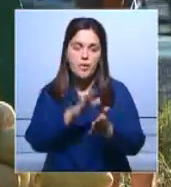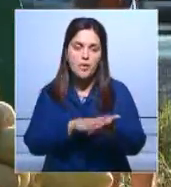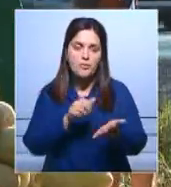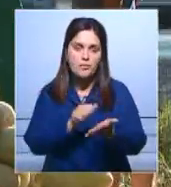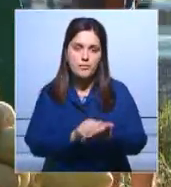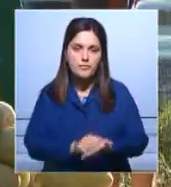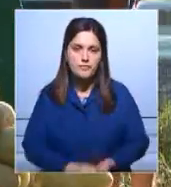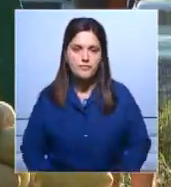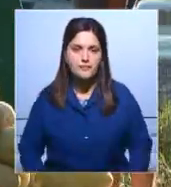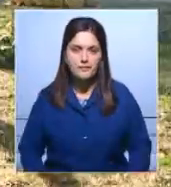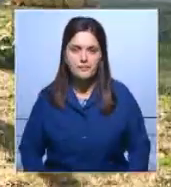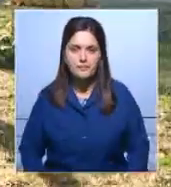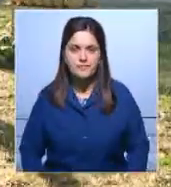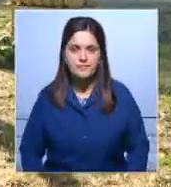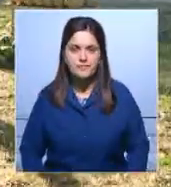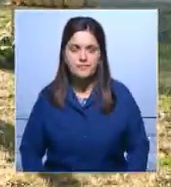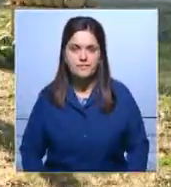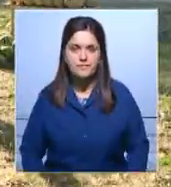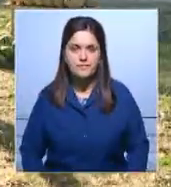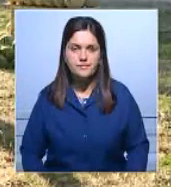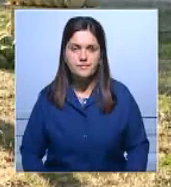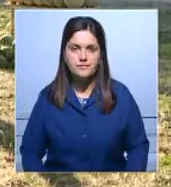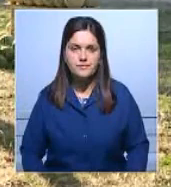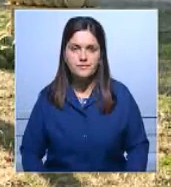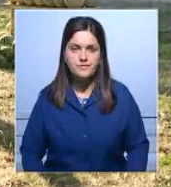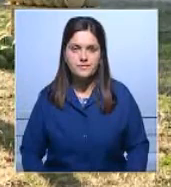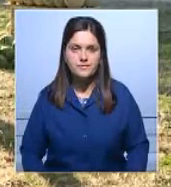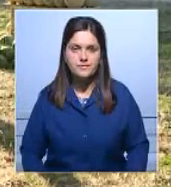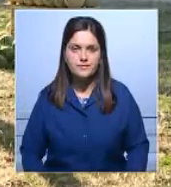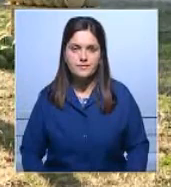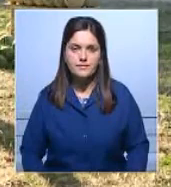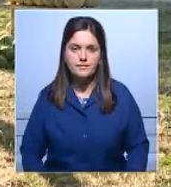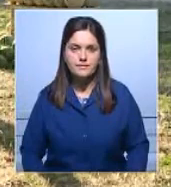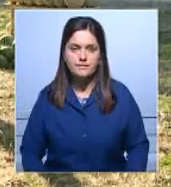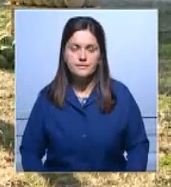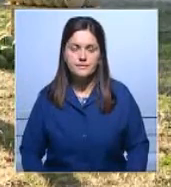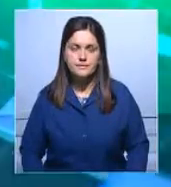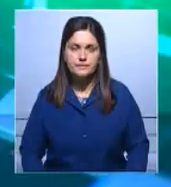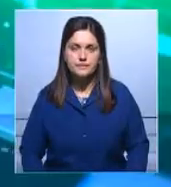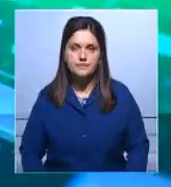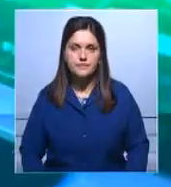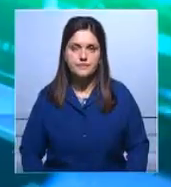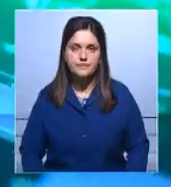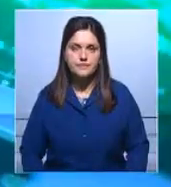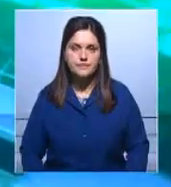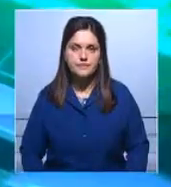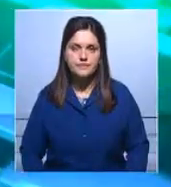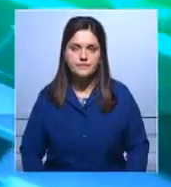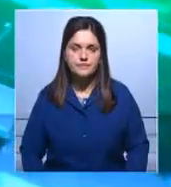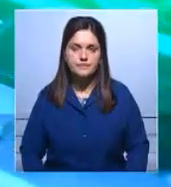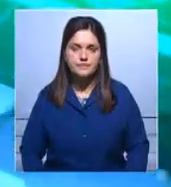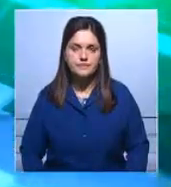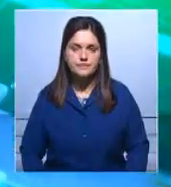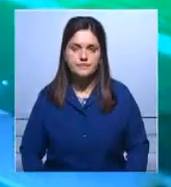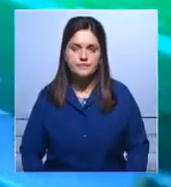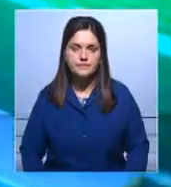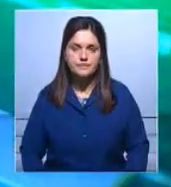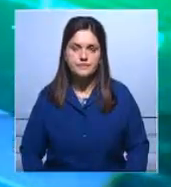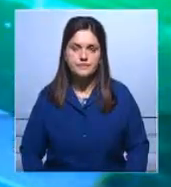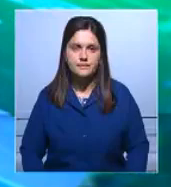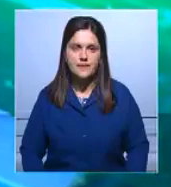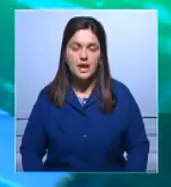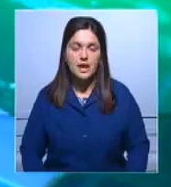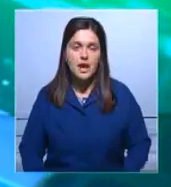Попкова, Ербулат Абишев, Южно-Казахстанская область, 24KZ. Далее информация с казахстанской фондовой